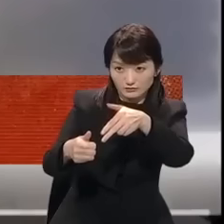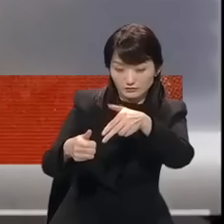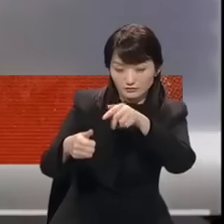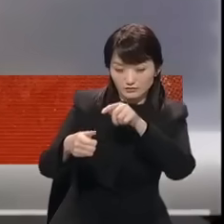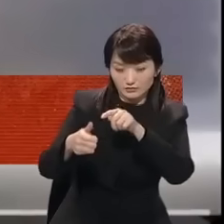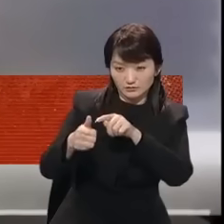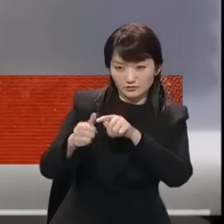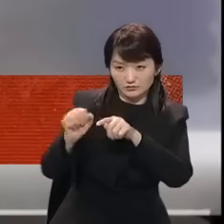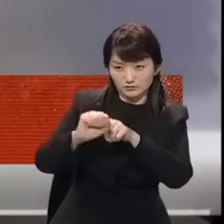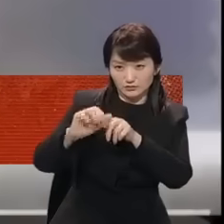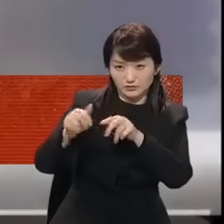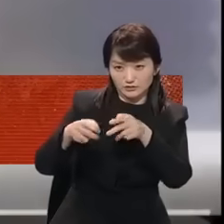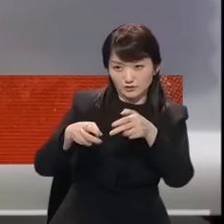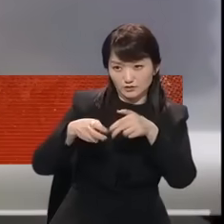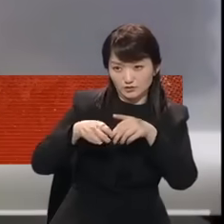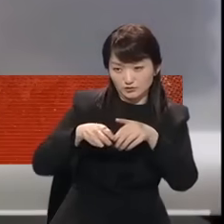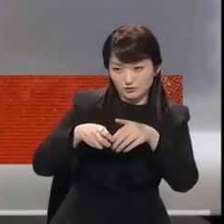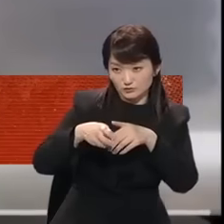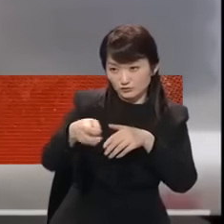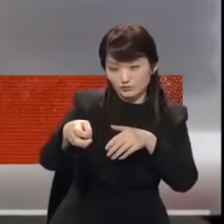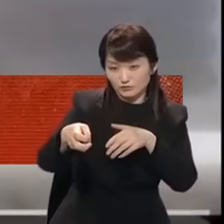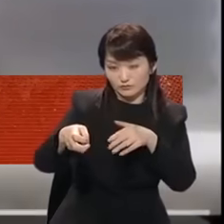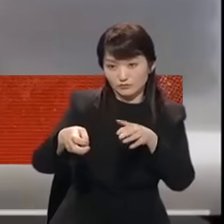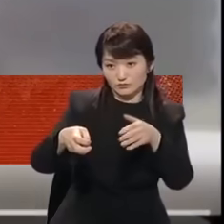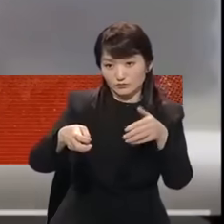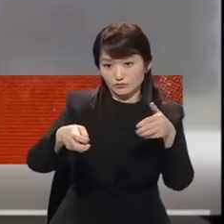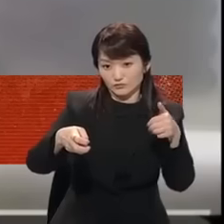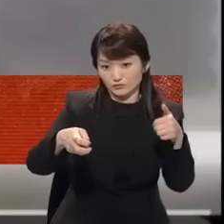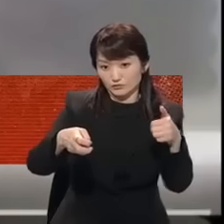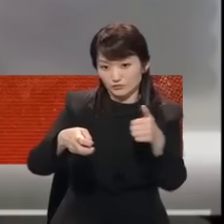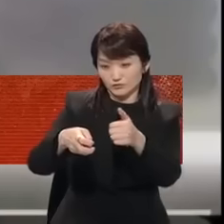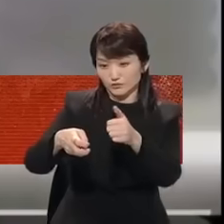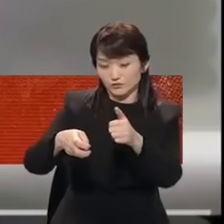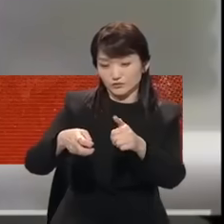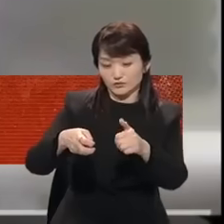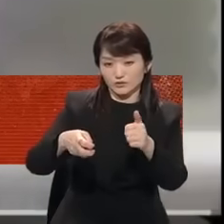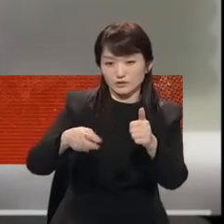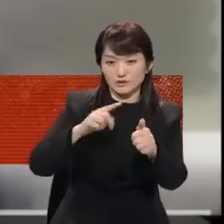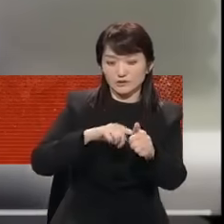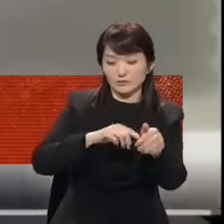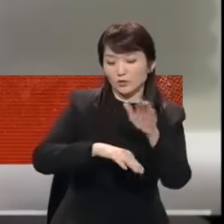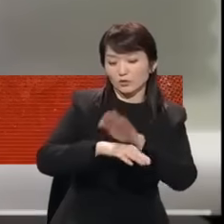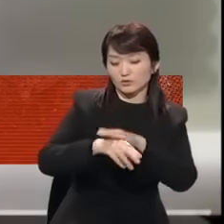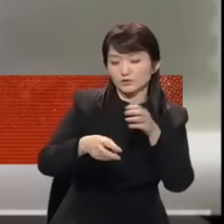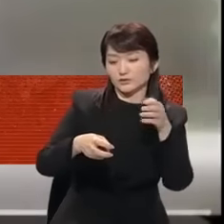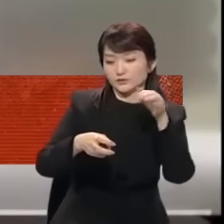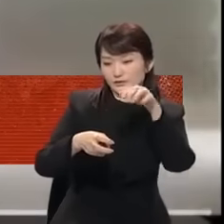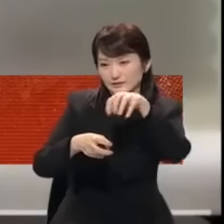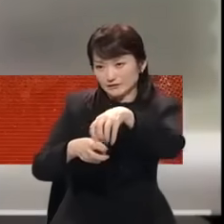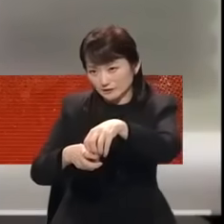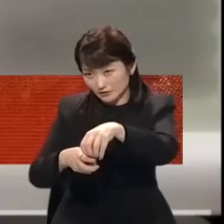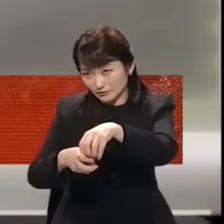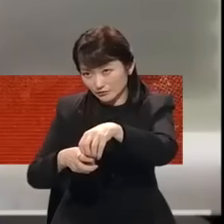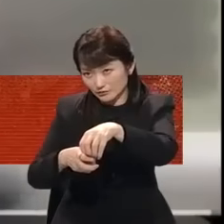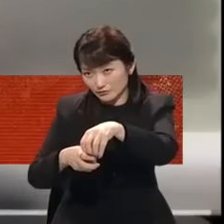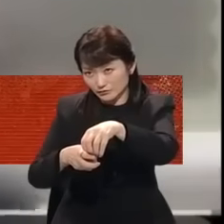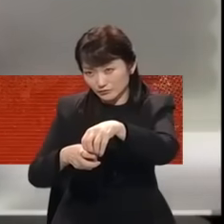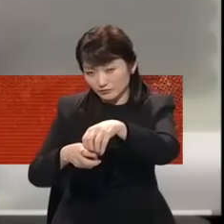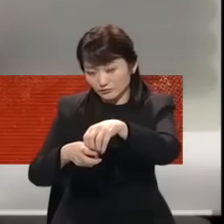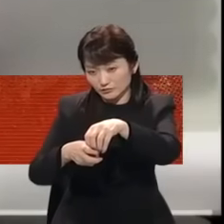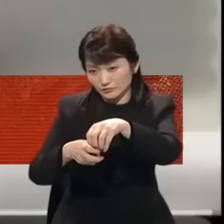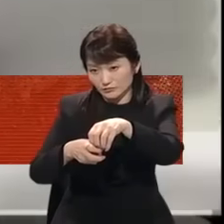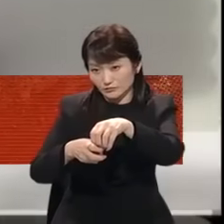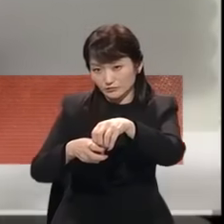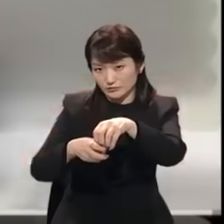도망가려고 했다라는 거예요. 그래서 이 오른손을 집어넣어서 운전대를 잡으려고 했답니다. 이 제보한 사람이. 그랬더니 갑자기 이제 뭐 지금 엑셀을